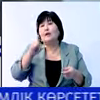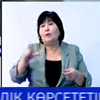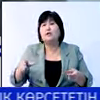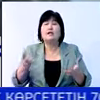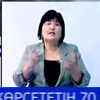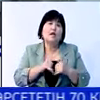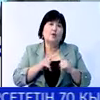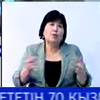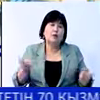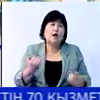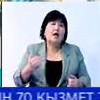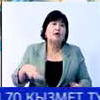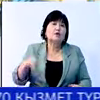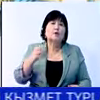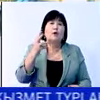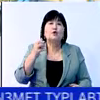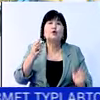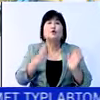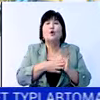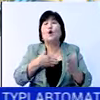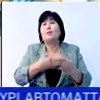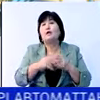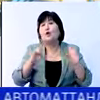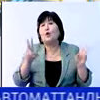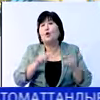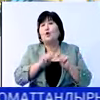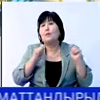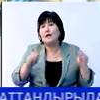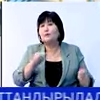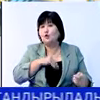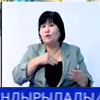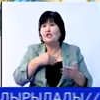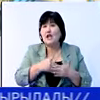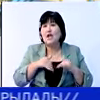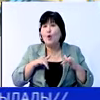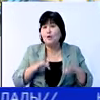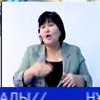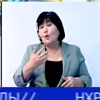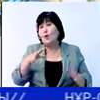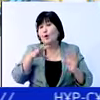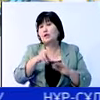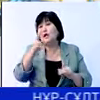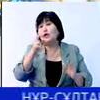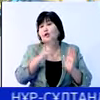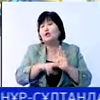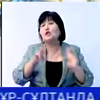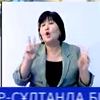деп. Қазіргі таңда облысымызда 309 әскери патриоттық клуб ашылып, жұмыс жасалуда. Оның ішінде 280